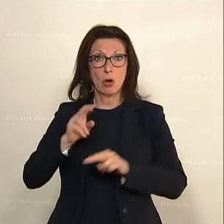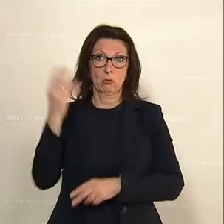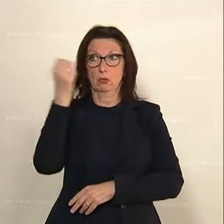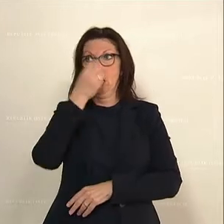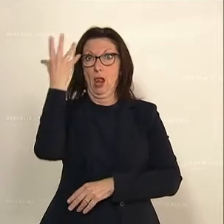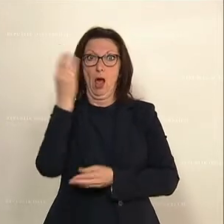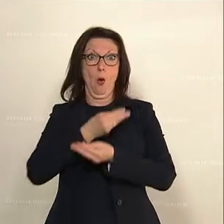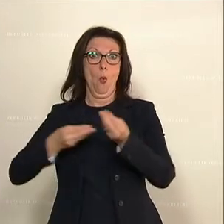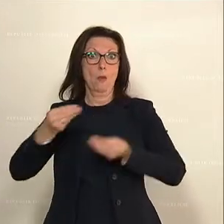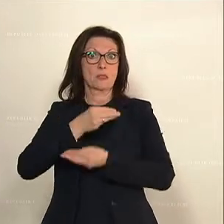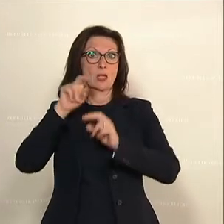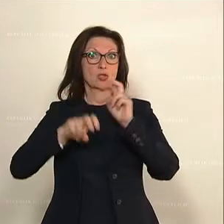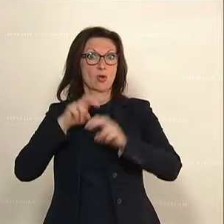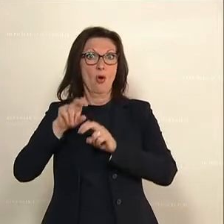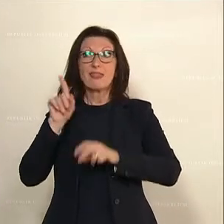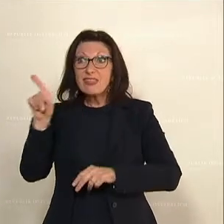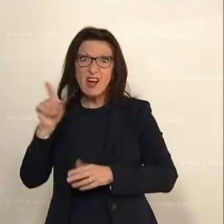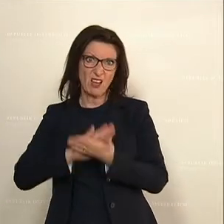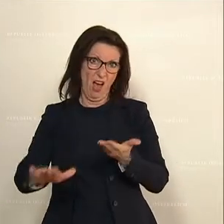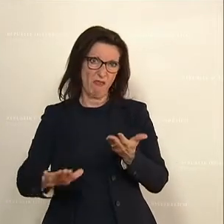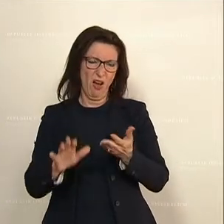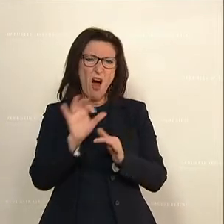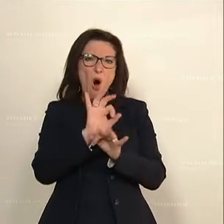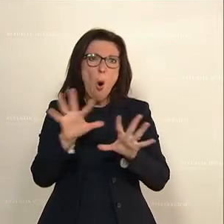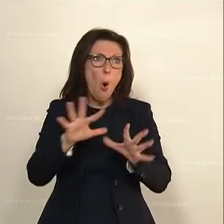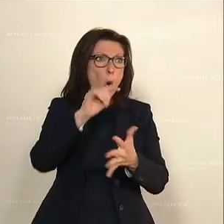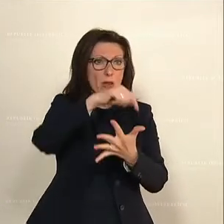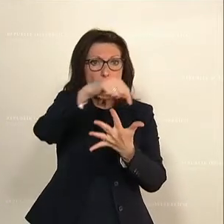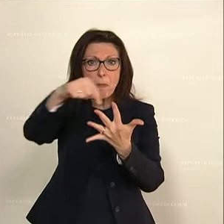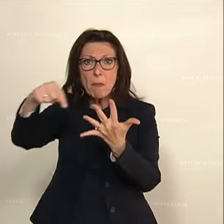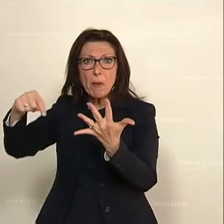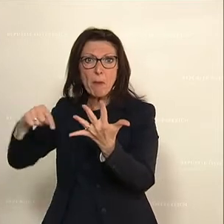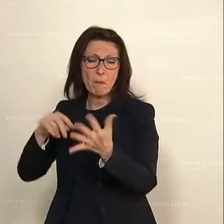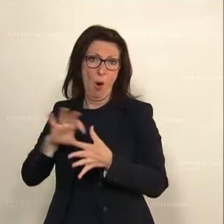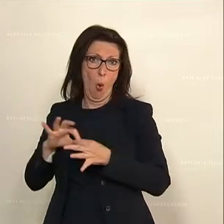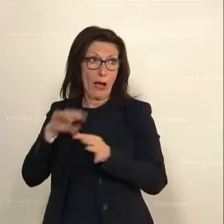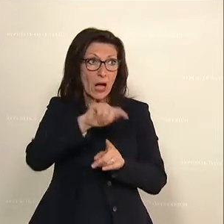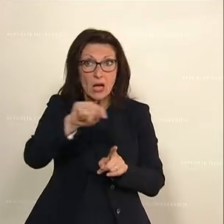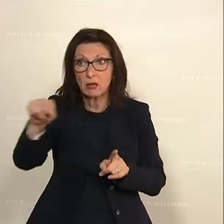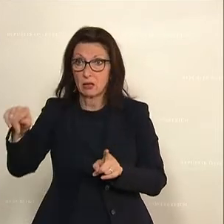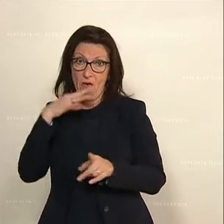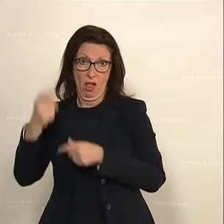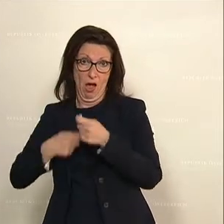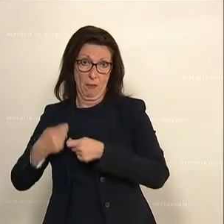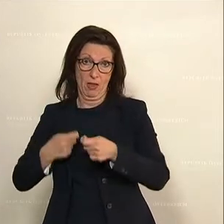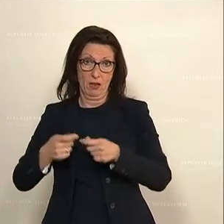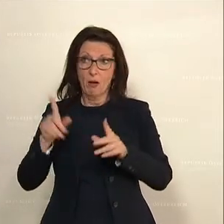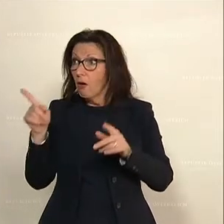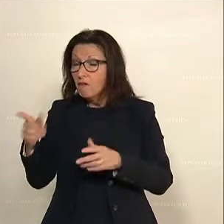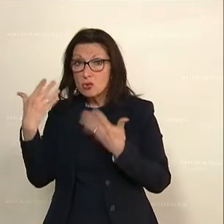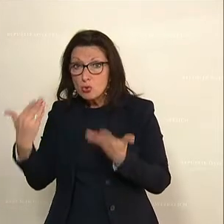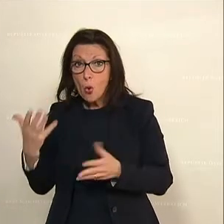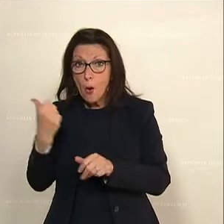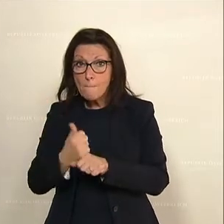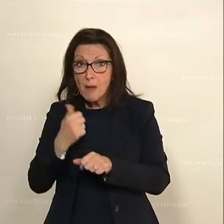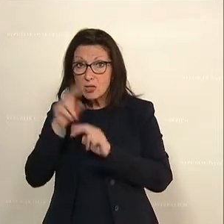Umsatzsteuer. Das wäre einfach und unbürokratisch und würde die Bevölkerung sofort und auch